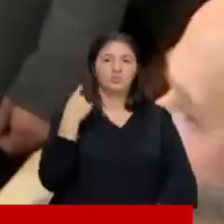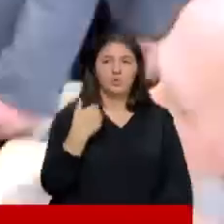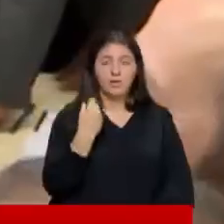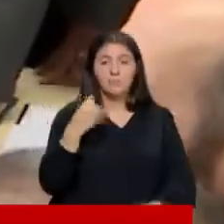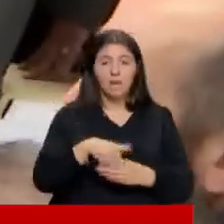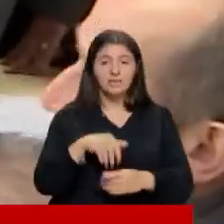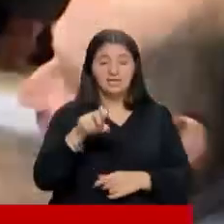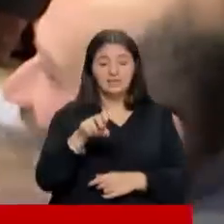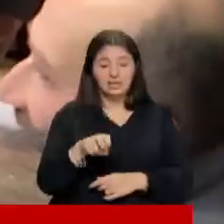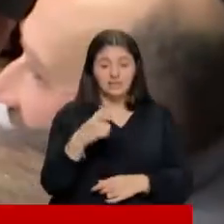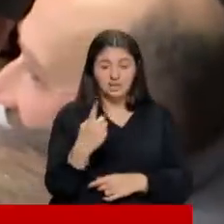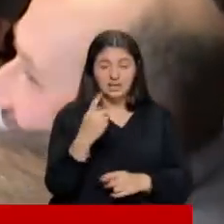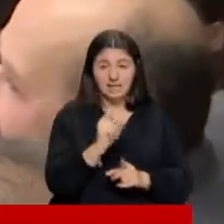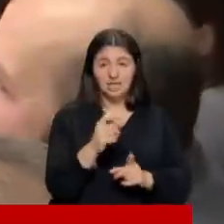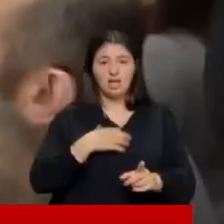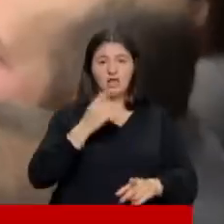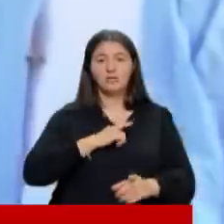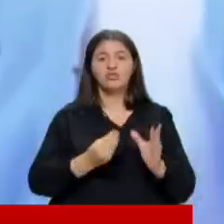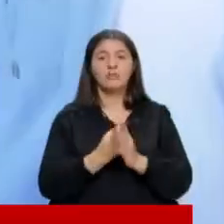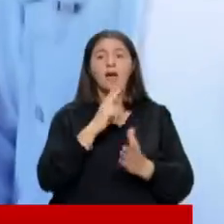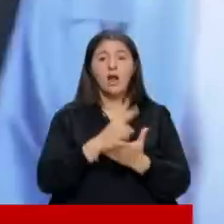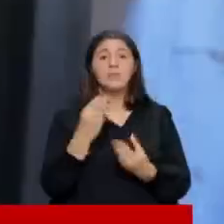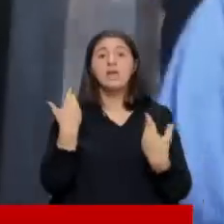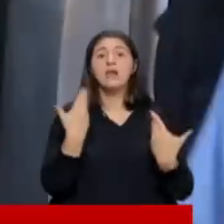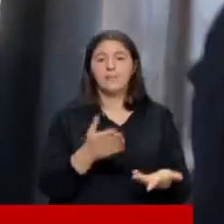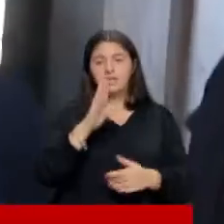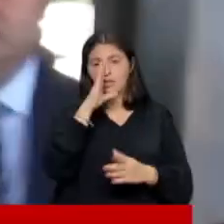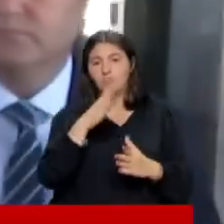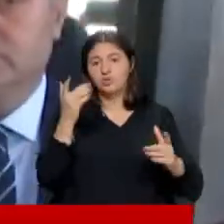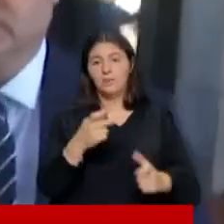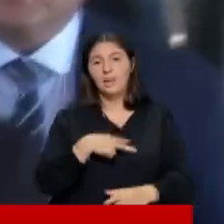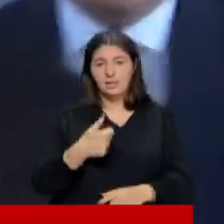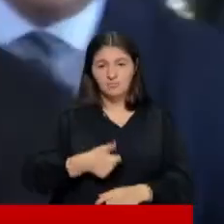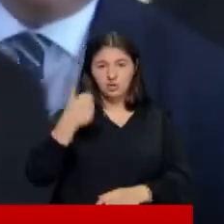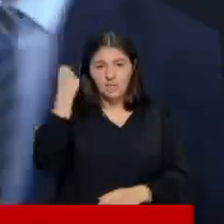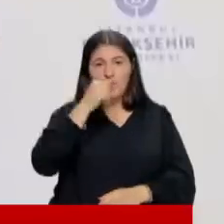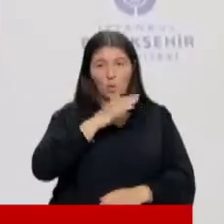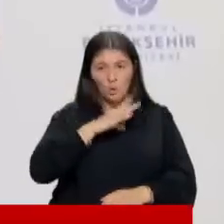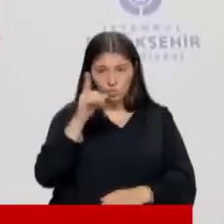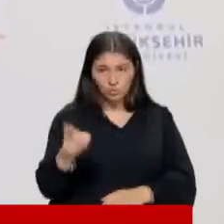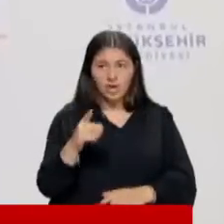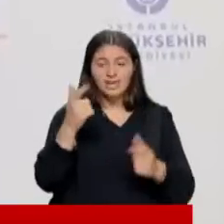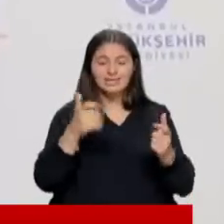İyi Parti'nin 81 ilde kendi adayını çıkarma kararına rağmen İstanbul Büyükşehir Belediyesi Başkanı Ekrem İmamoğlu Yerel seçimde